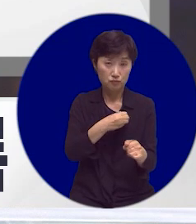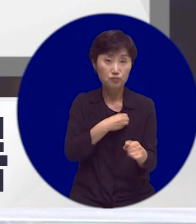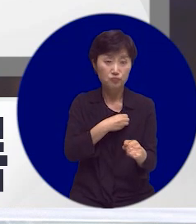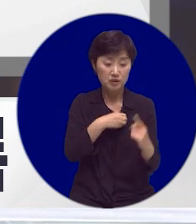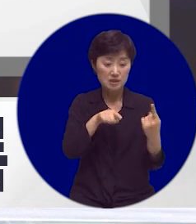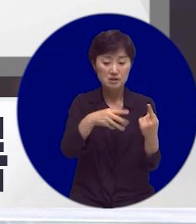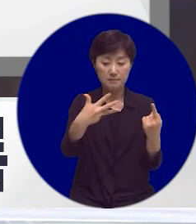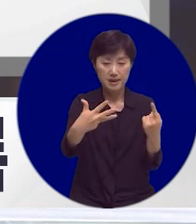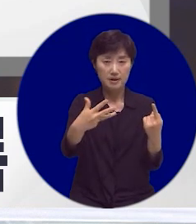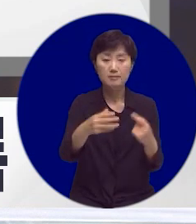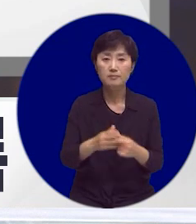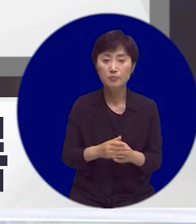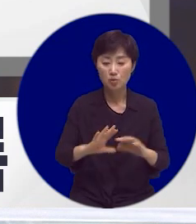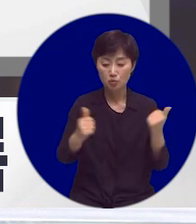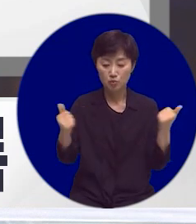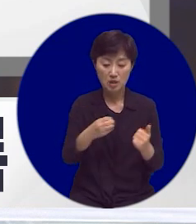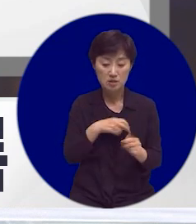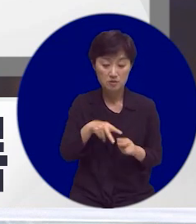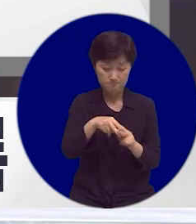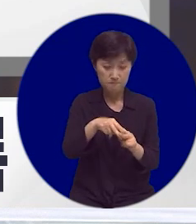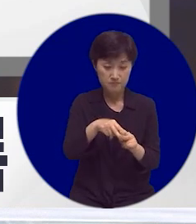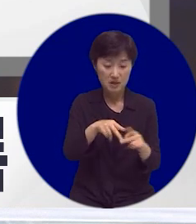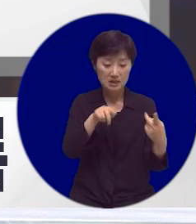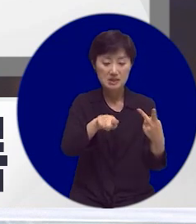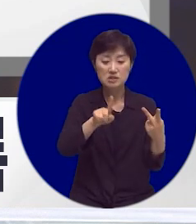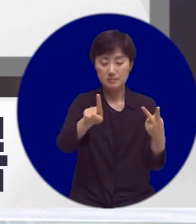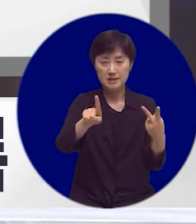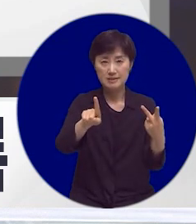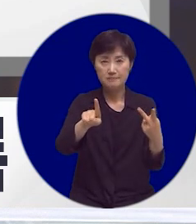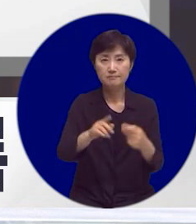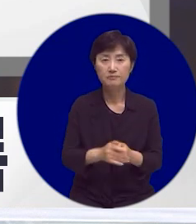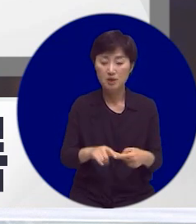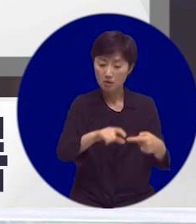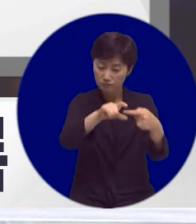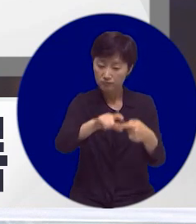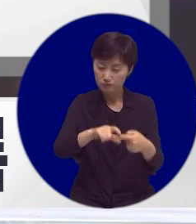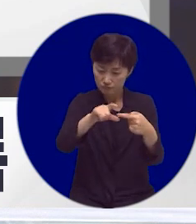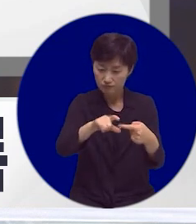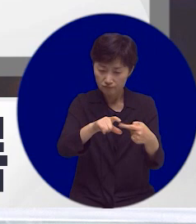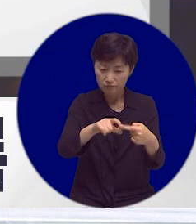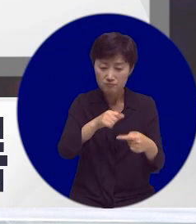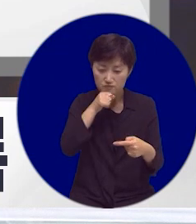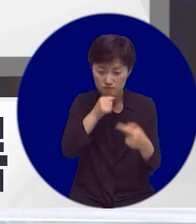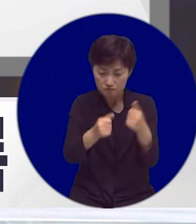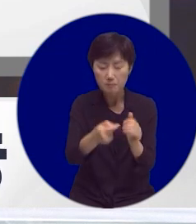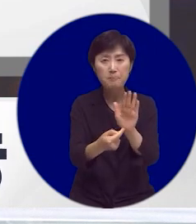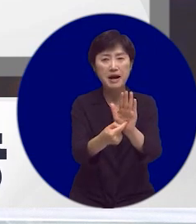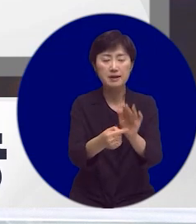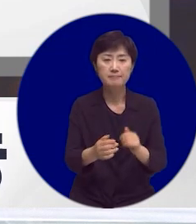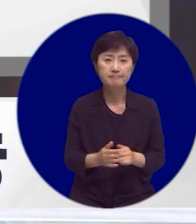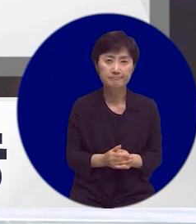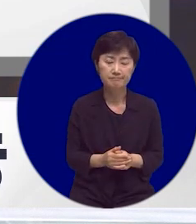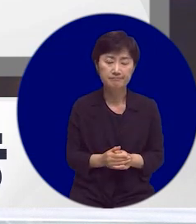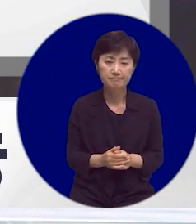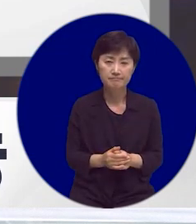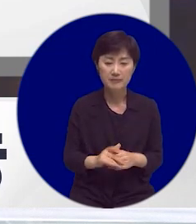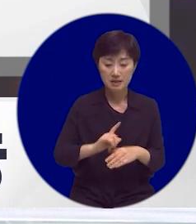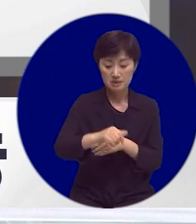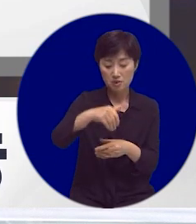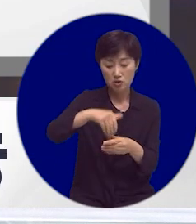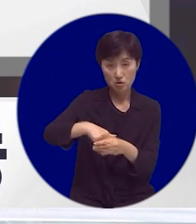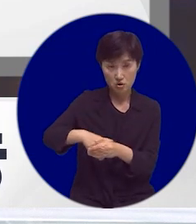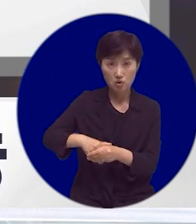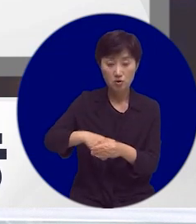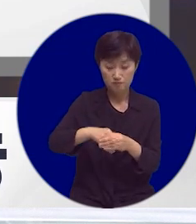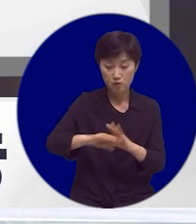선거는 1.8대 1, 국회의원 보궐선거는 2.1대 1의 평균 경쟁률을 나타냈습니다. 제8회 전국